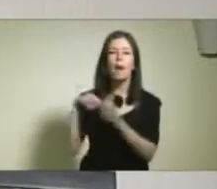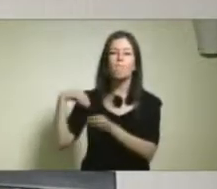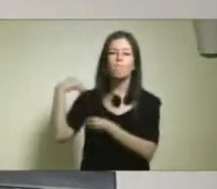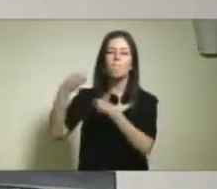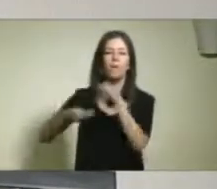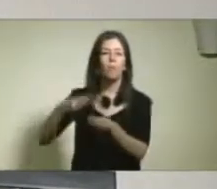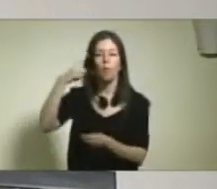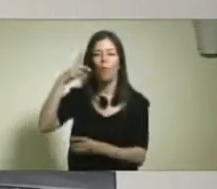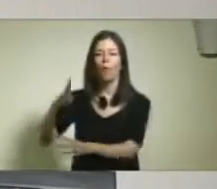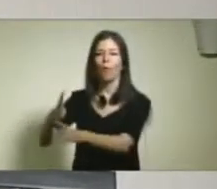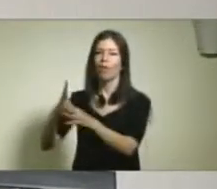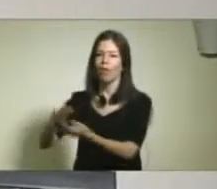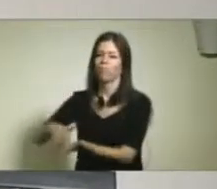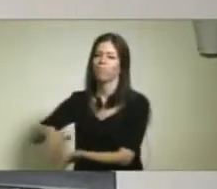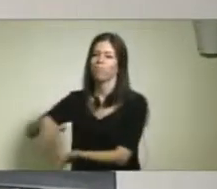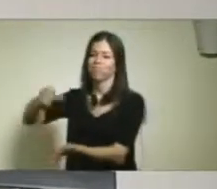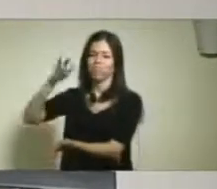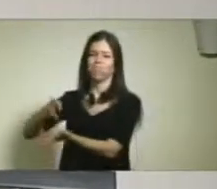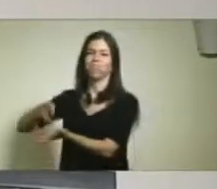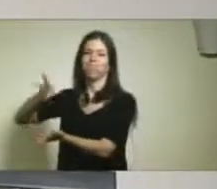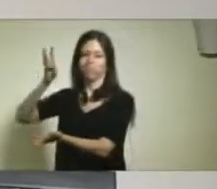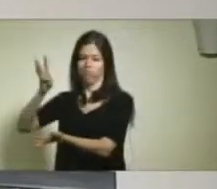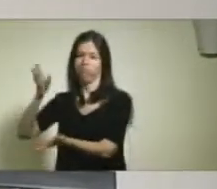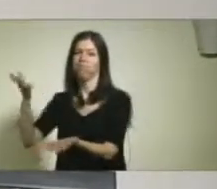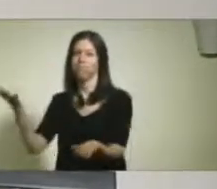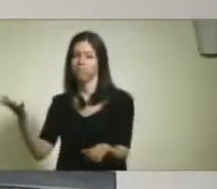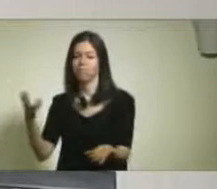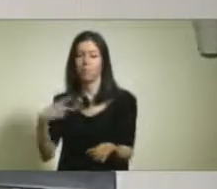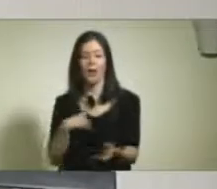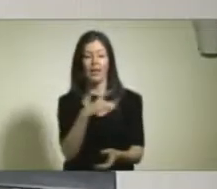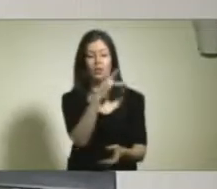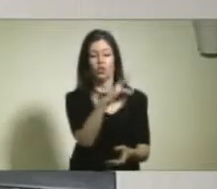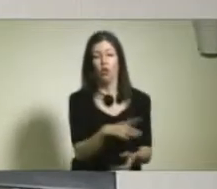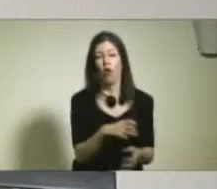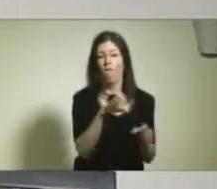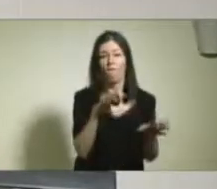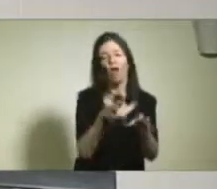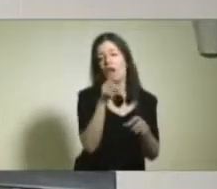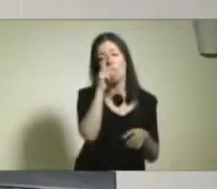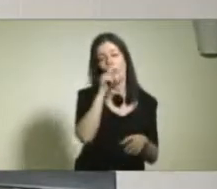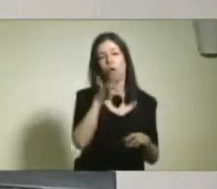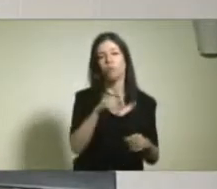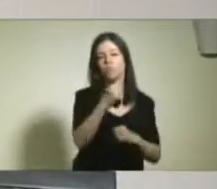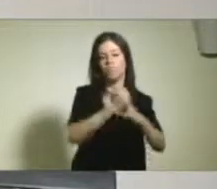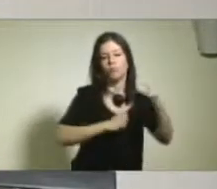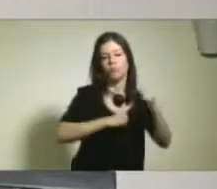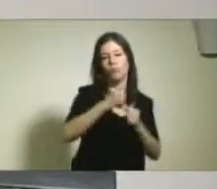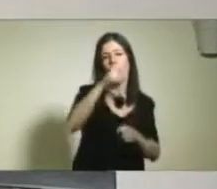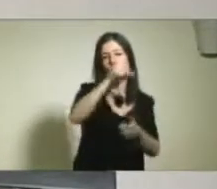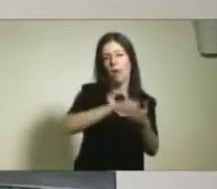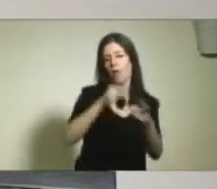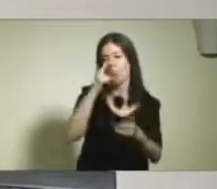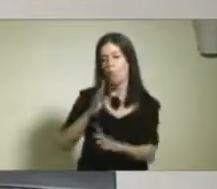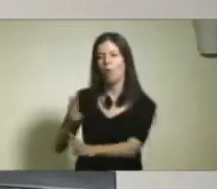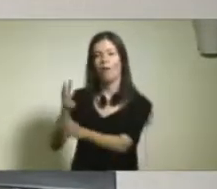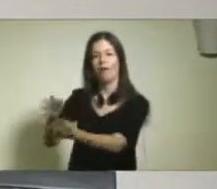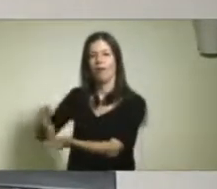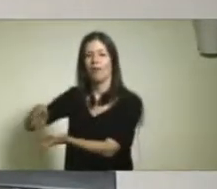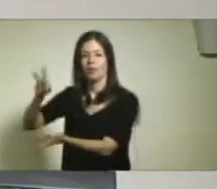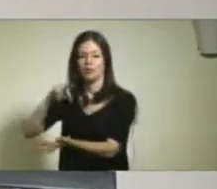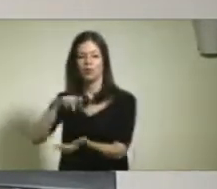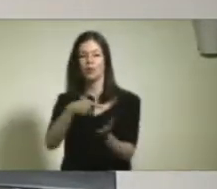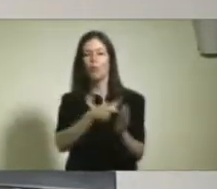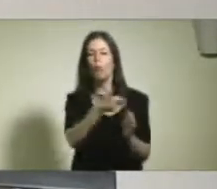cela, on n'a pas pu le faire tout seul parce qu'on n'était pas structuré, on n'avait pas une infrastructure pour accueillir ces clients-là. Donc on a racheté une petite